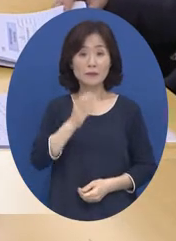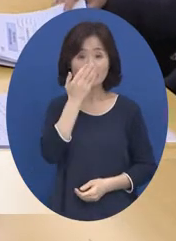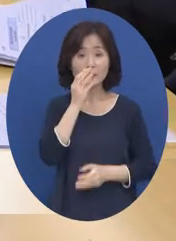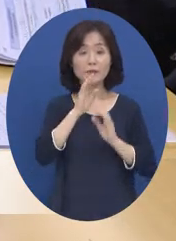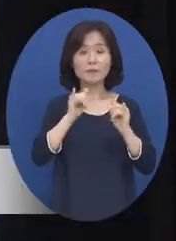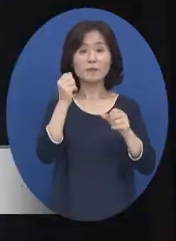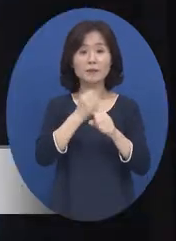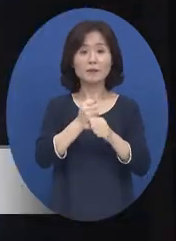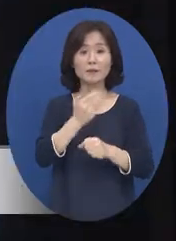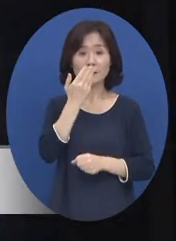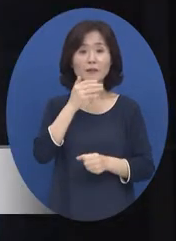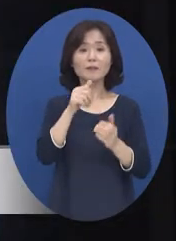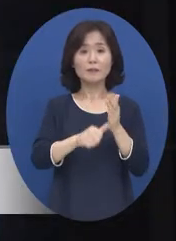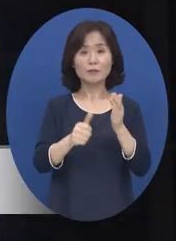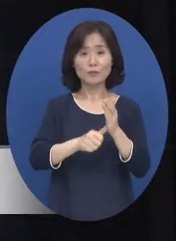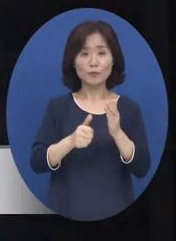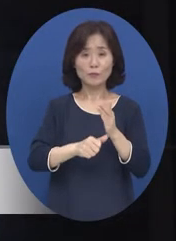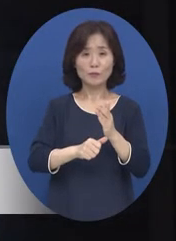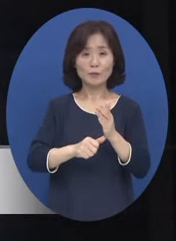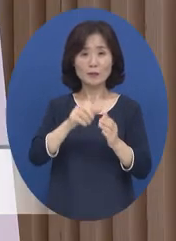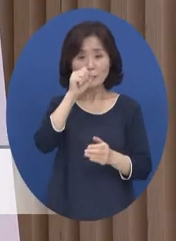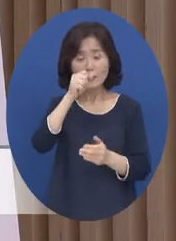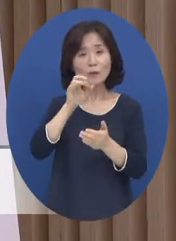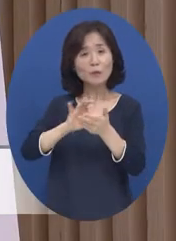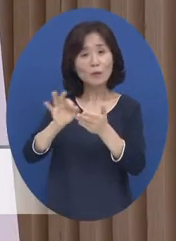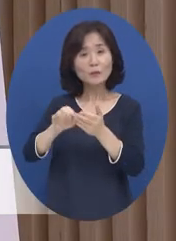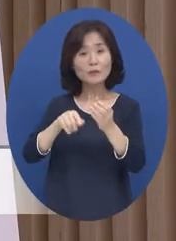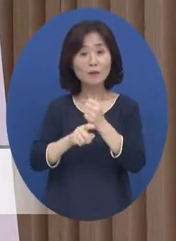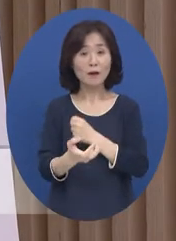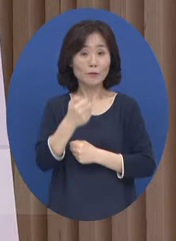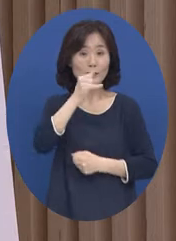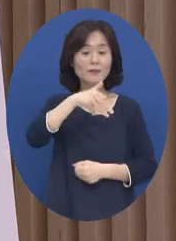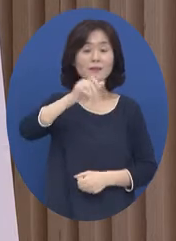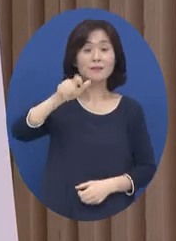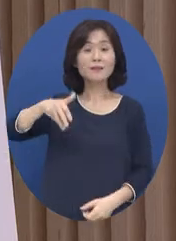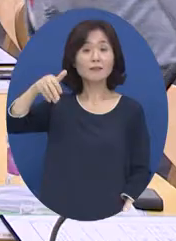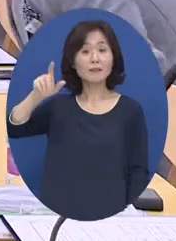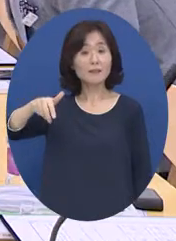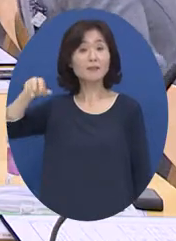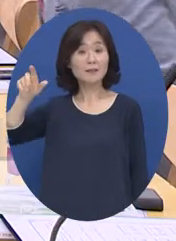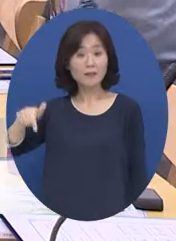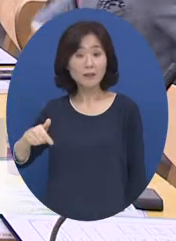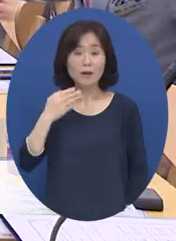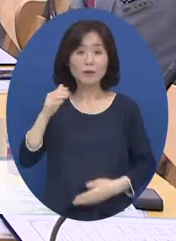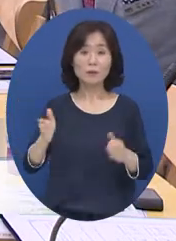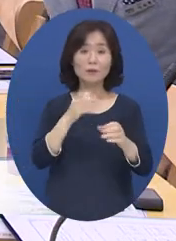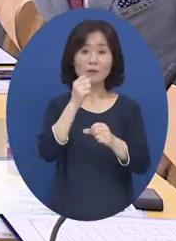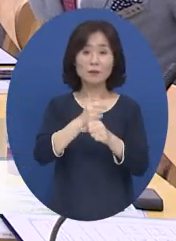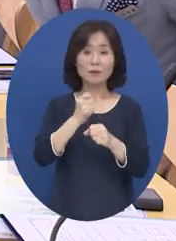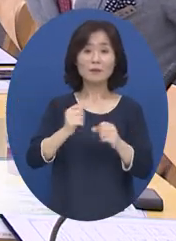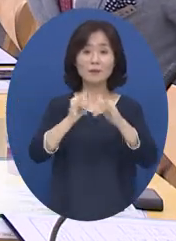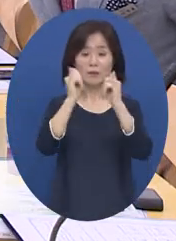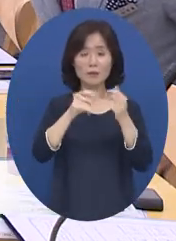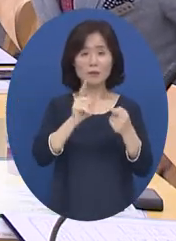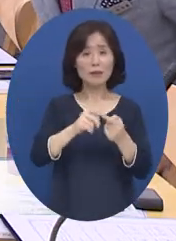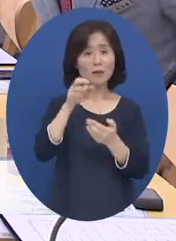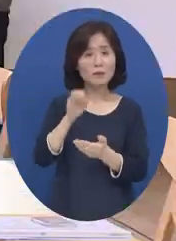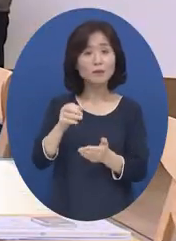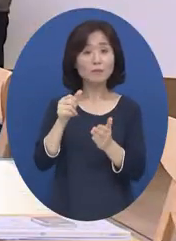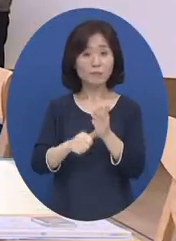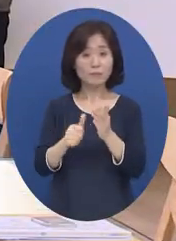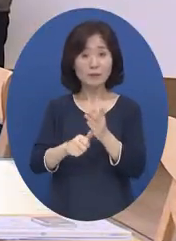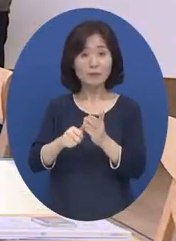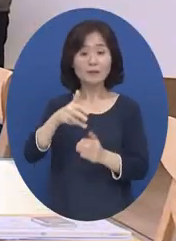사람들이 만드는 착한 상품이 착한 소비로 이어진다는 의미를 지닌 착착착. 경기도에서 만든 사회적 가치